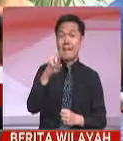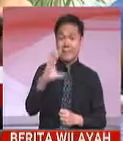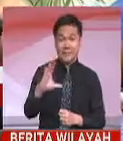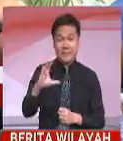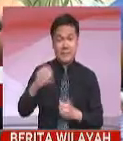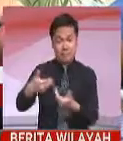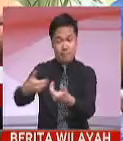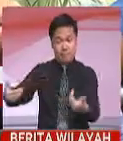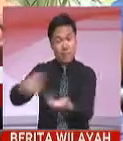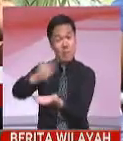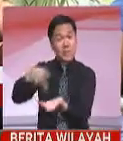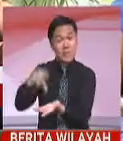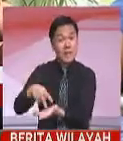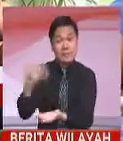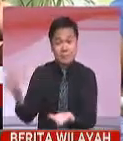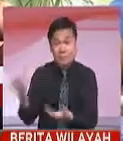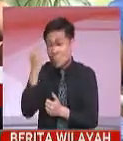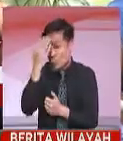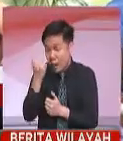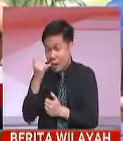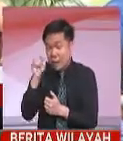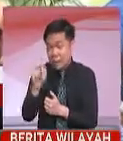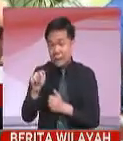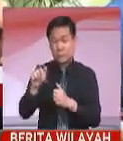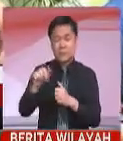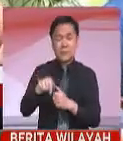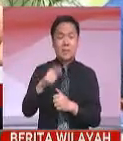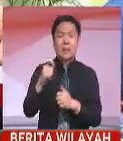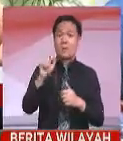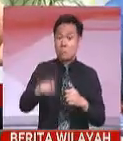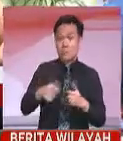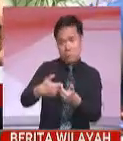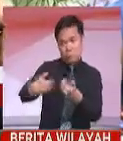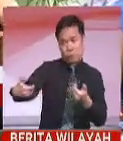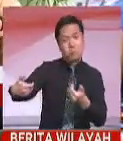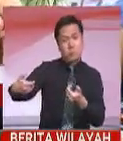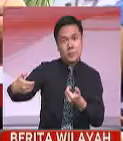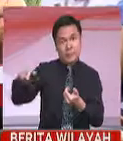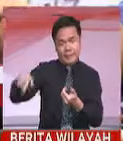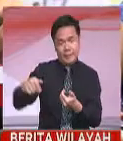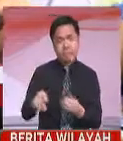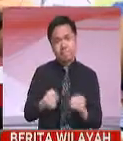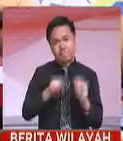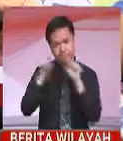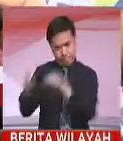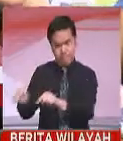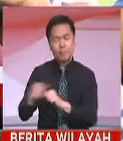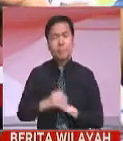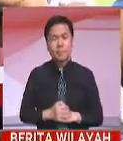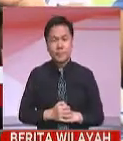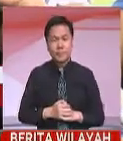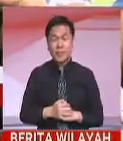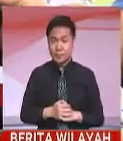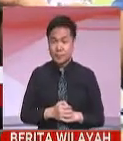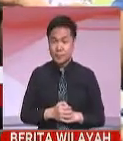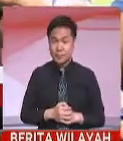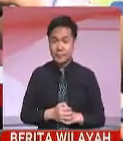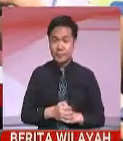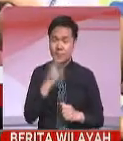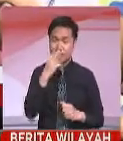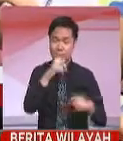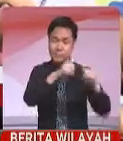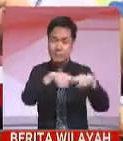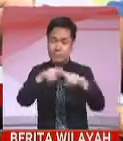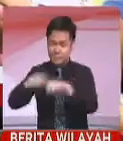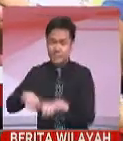rujukan untuk memastikan make yang perlu untuk di konten di tempat-tempat ini kita adegan sini dan rezeki keperluan memanglah kita setelah